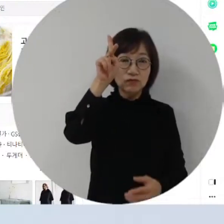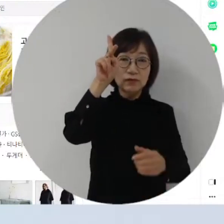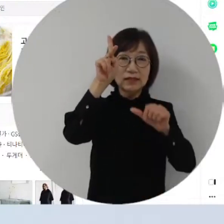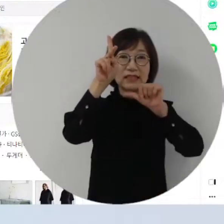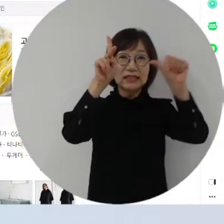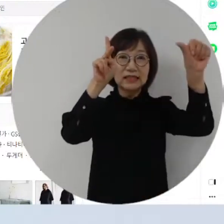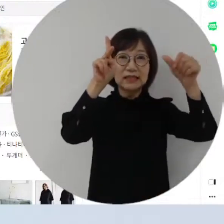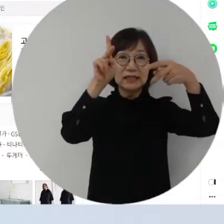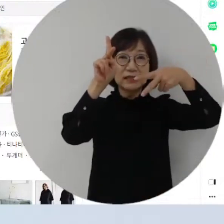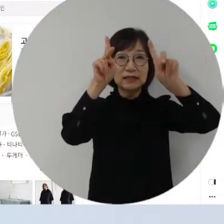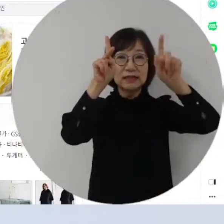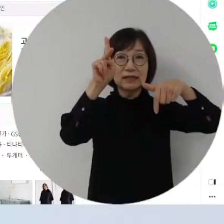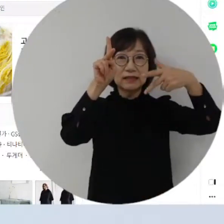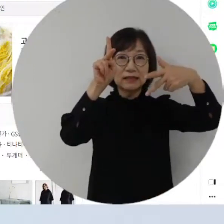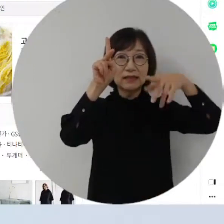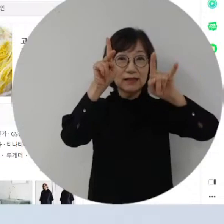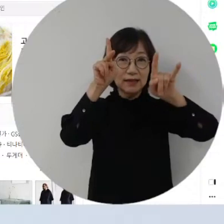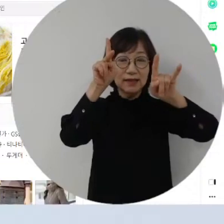삭제해 주시면 돼요.